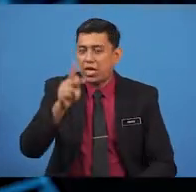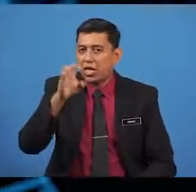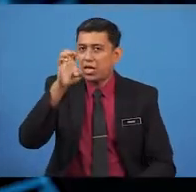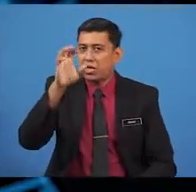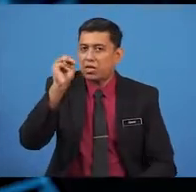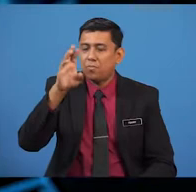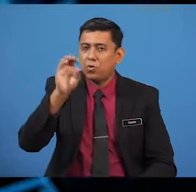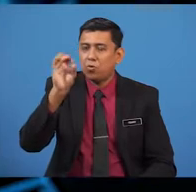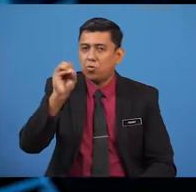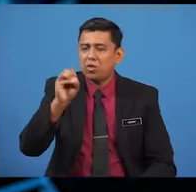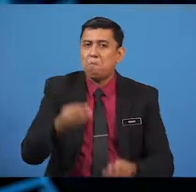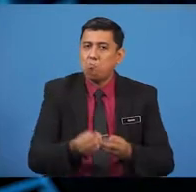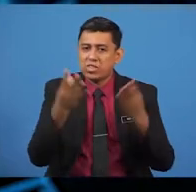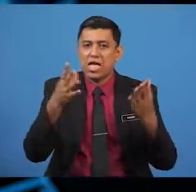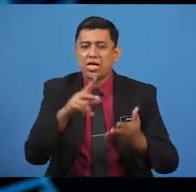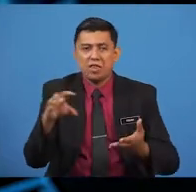itu dimusnahkan,